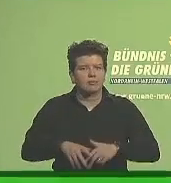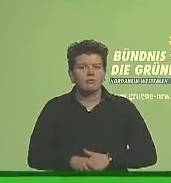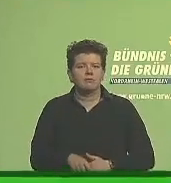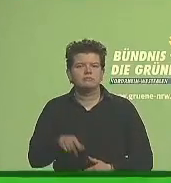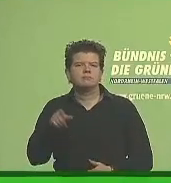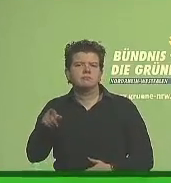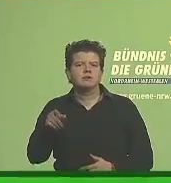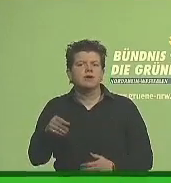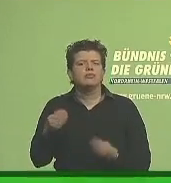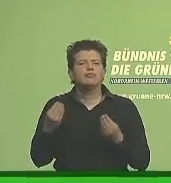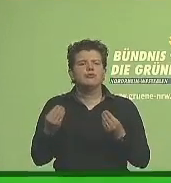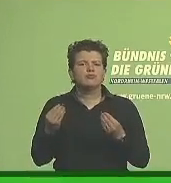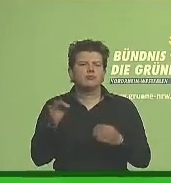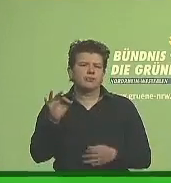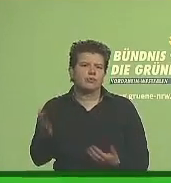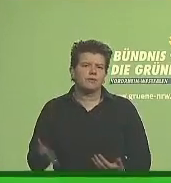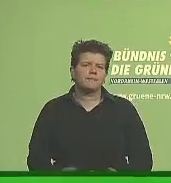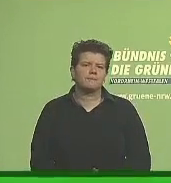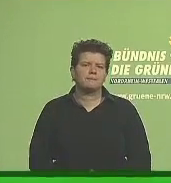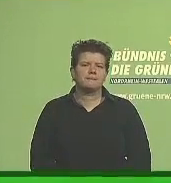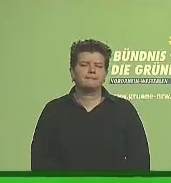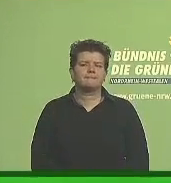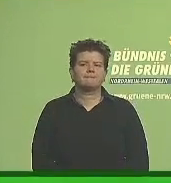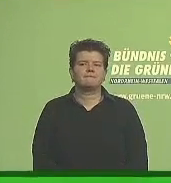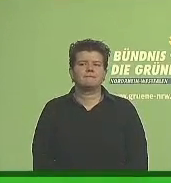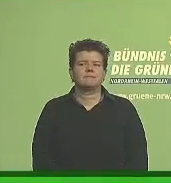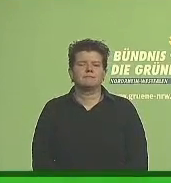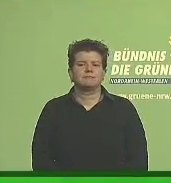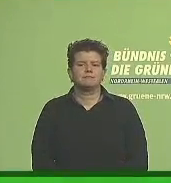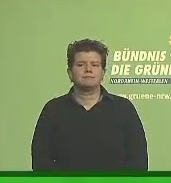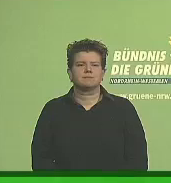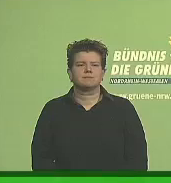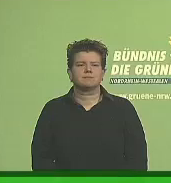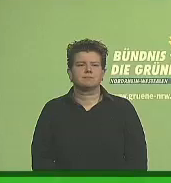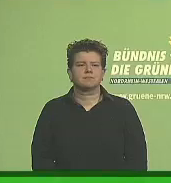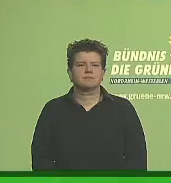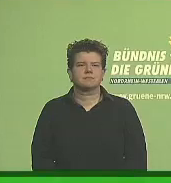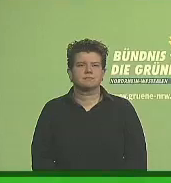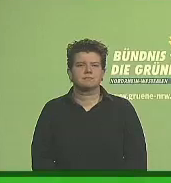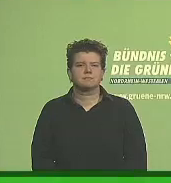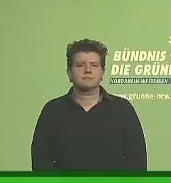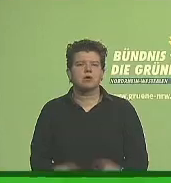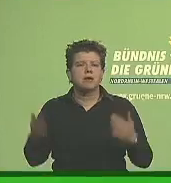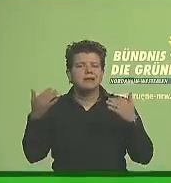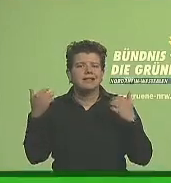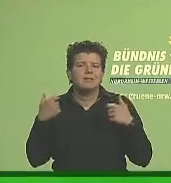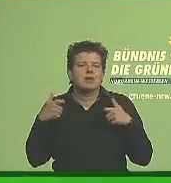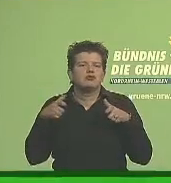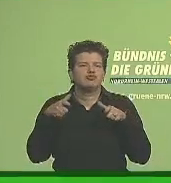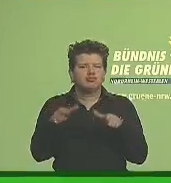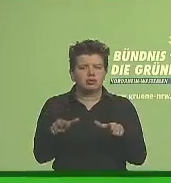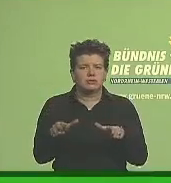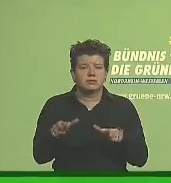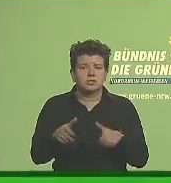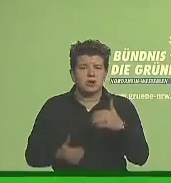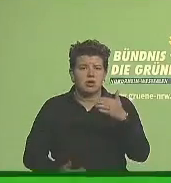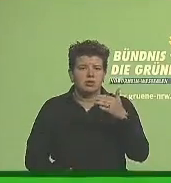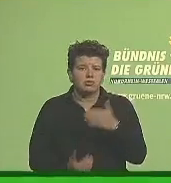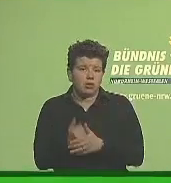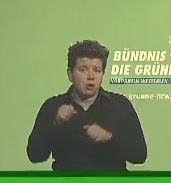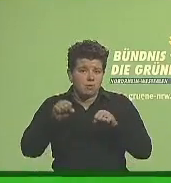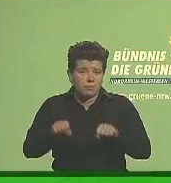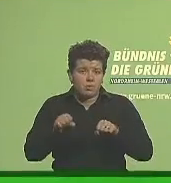hat. Sie hat sich verabschiedet von der Jahrhundertaufgabe Klimaschutz. Sie hat keine Alternativen anzubieten. Sie weist keinen